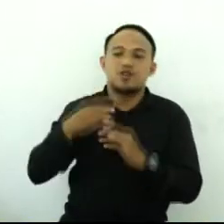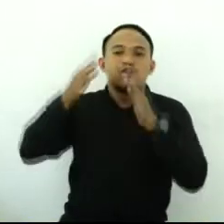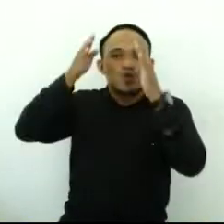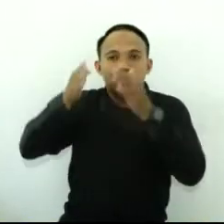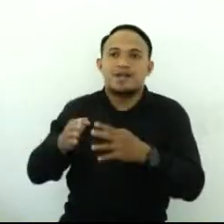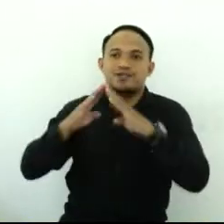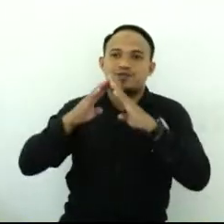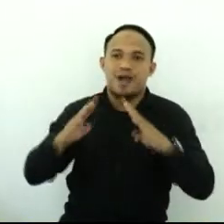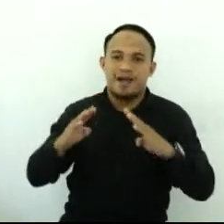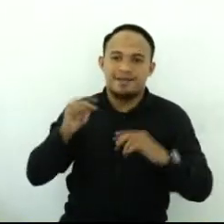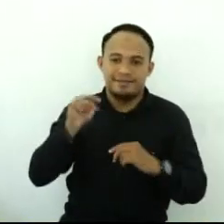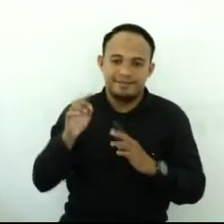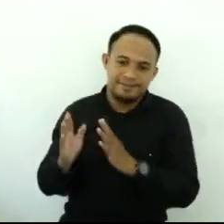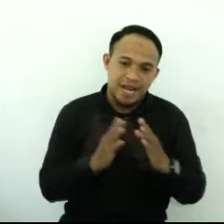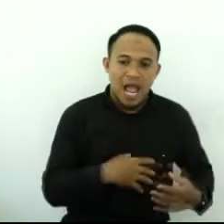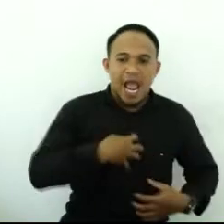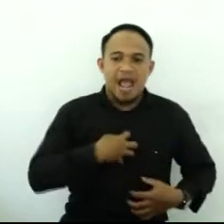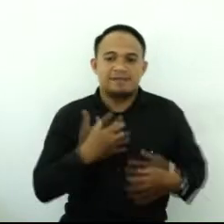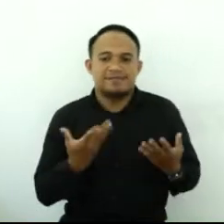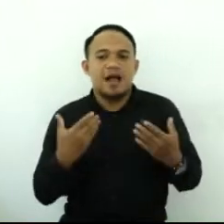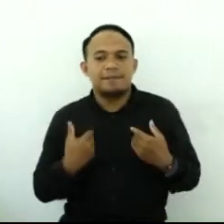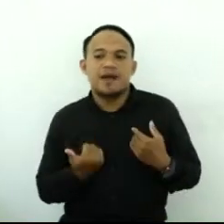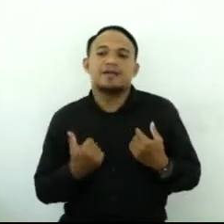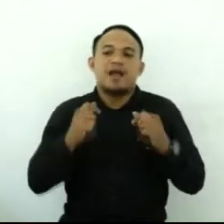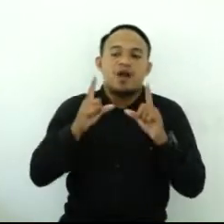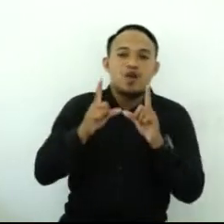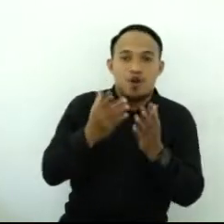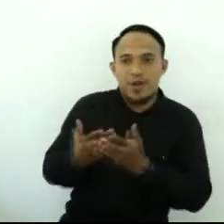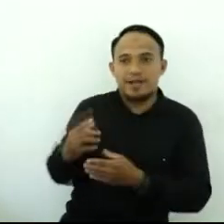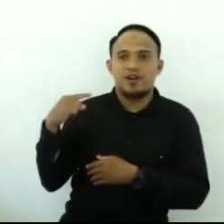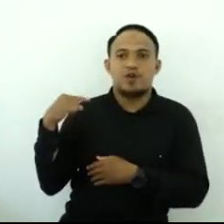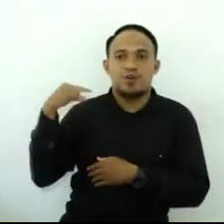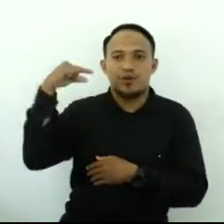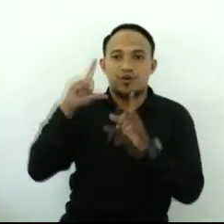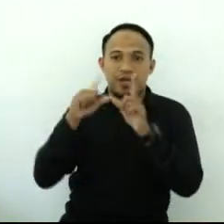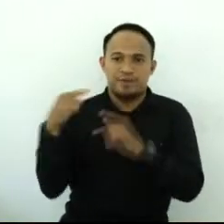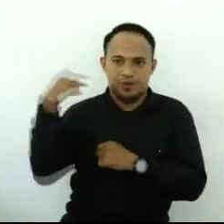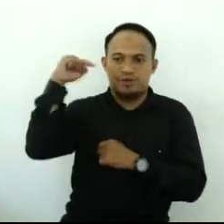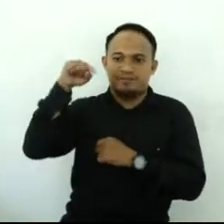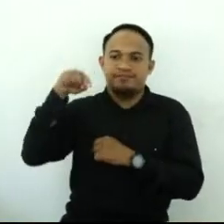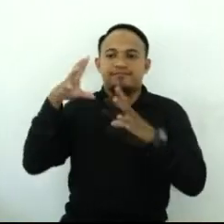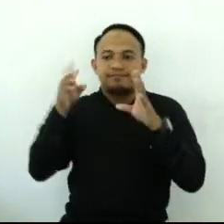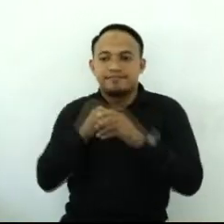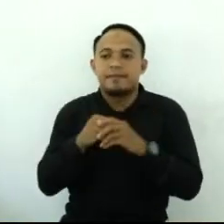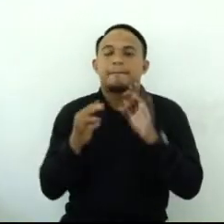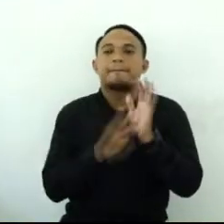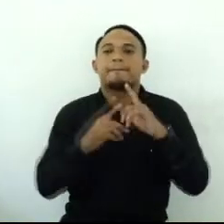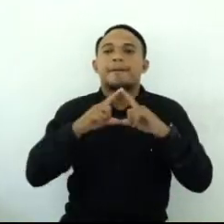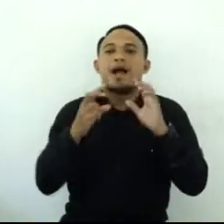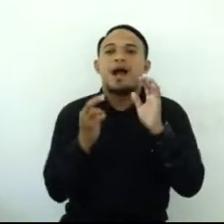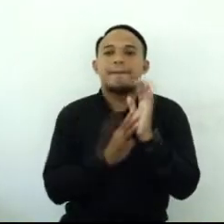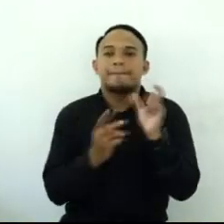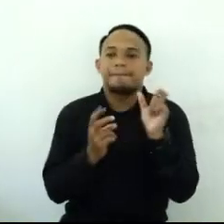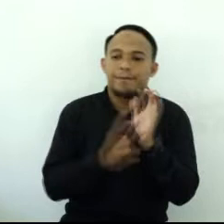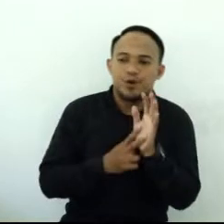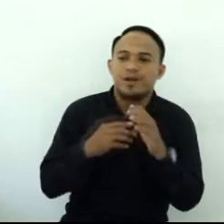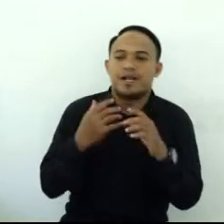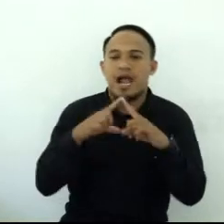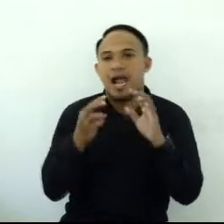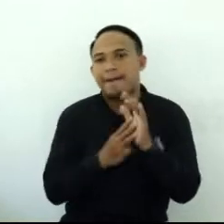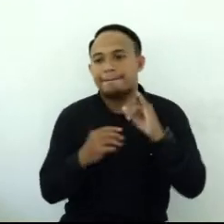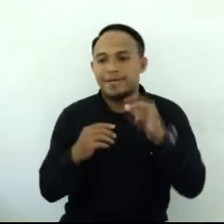keseriusan Sulawesi Tengah dan Gorontalo menjadi tuan rumah